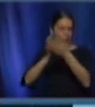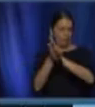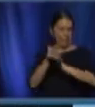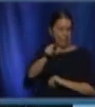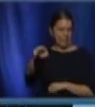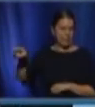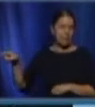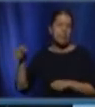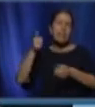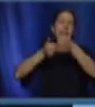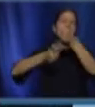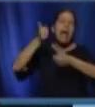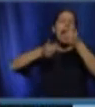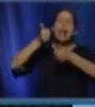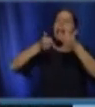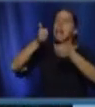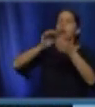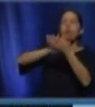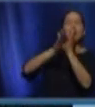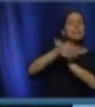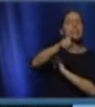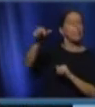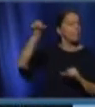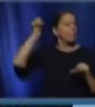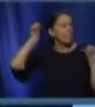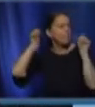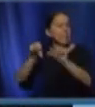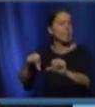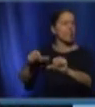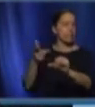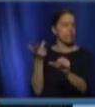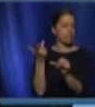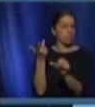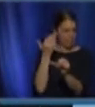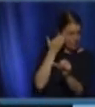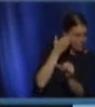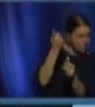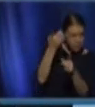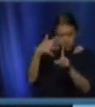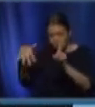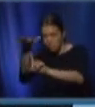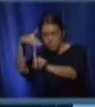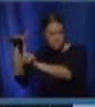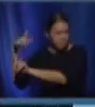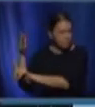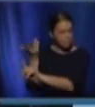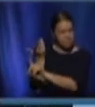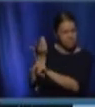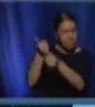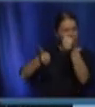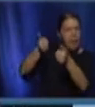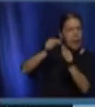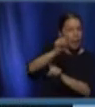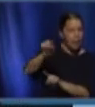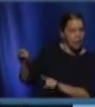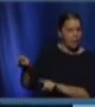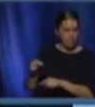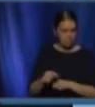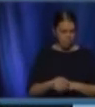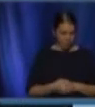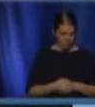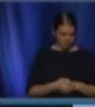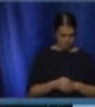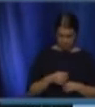aux employeurs ou aux employés? Et pouvez-vous juste me dire, est-ce que vous avez dit que vous pourriez fermer les entreprises réfractaires? Bien, si